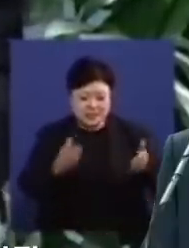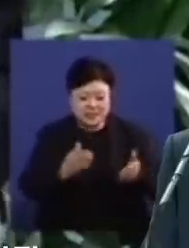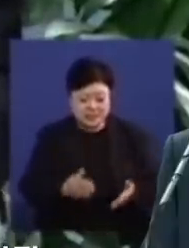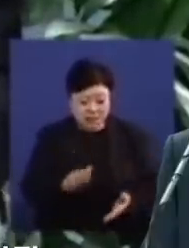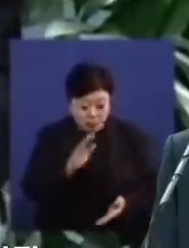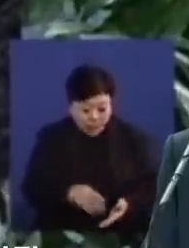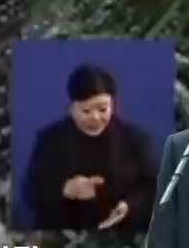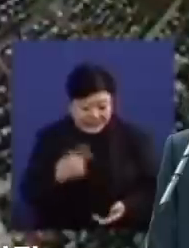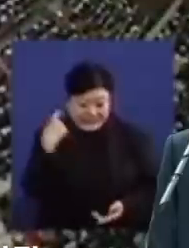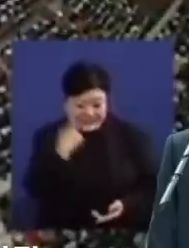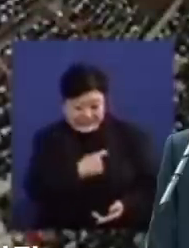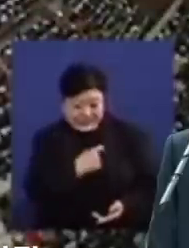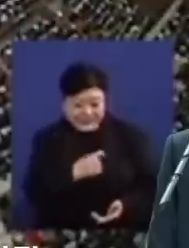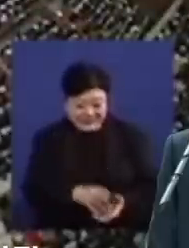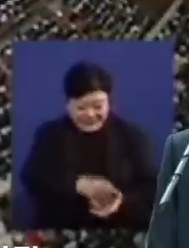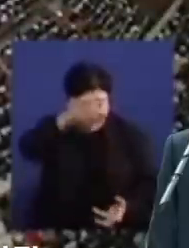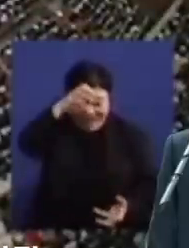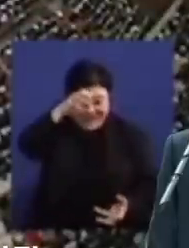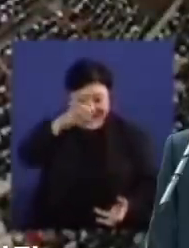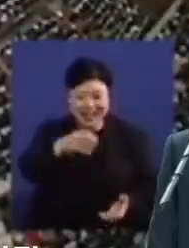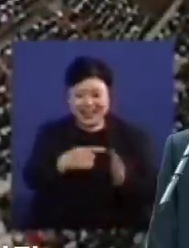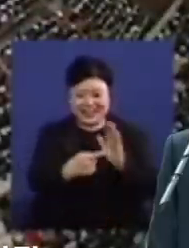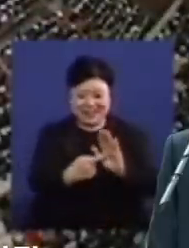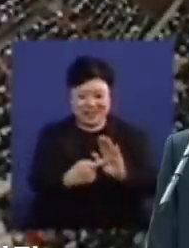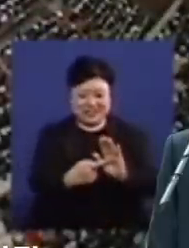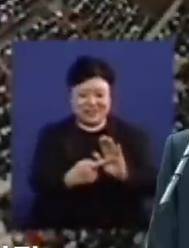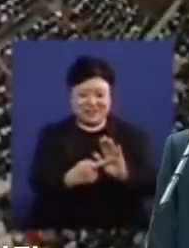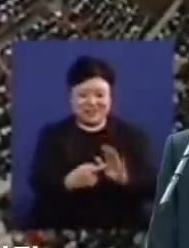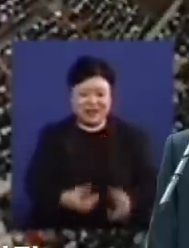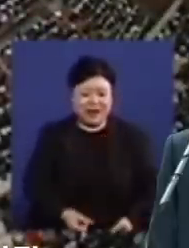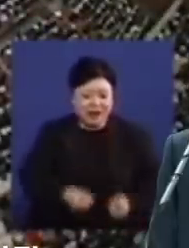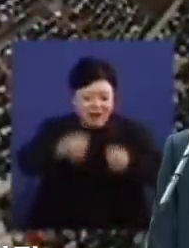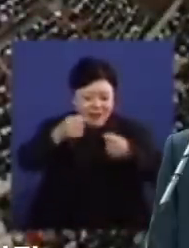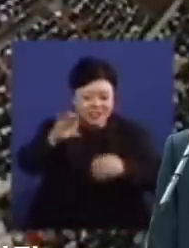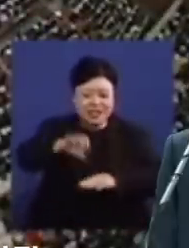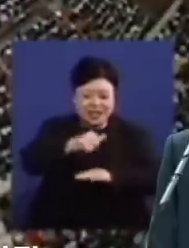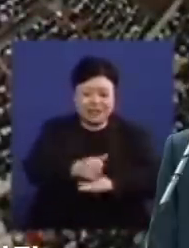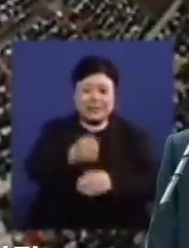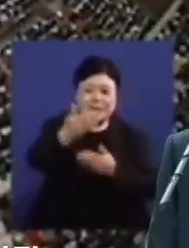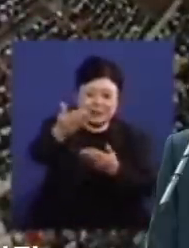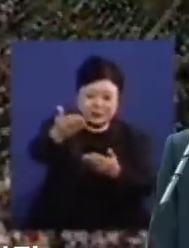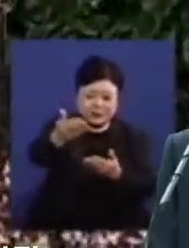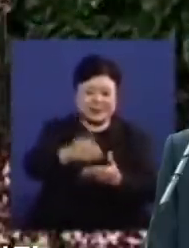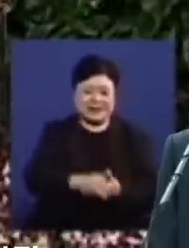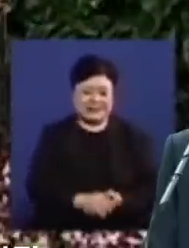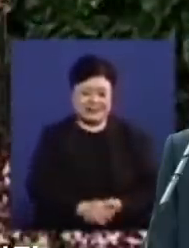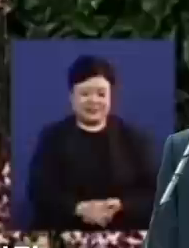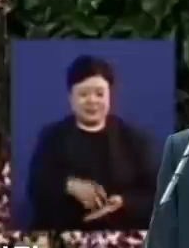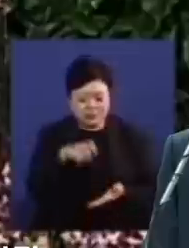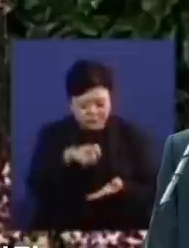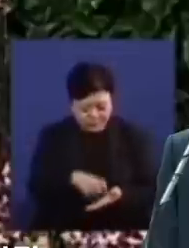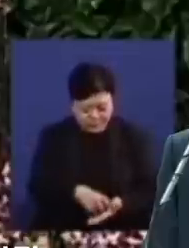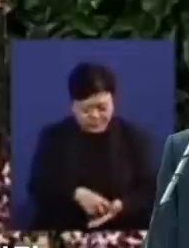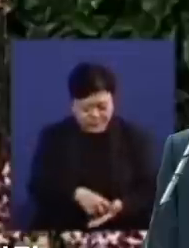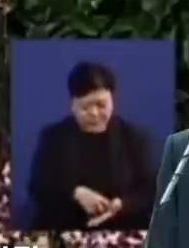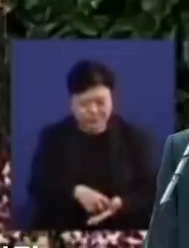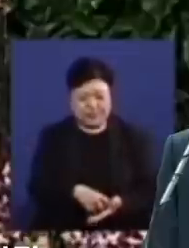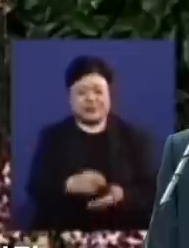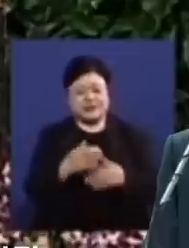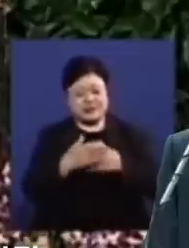있어요. 그래서 금덩이를 건져서 임금님에게 가져와서 물을 끌고 절을 하는